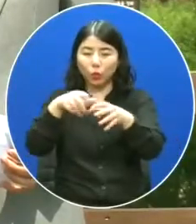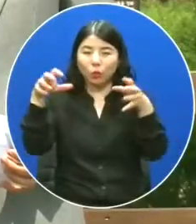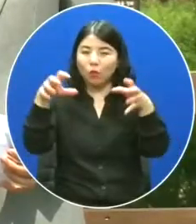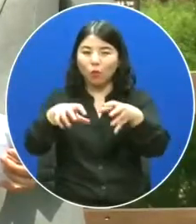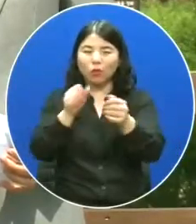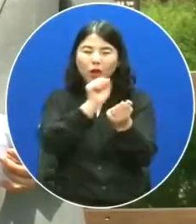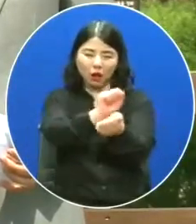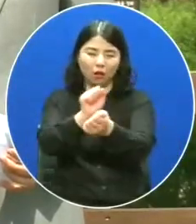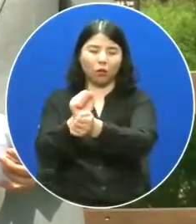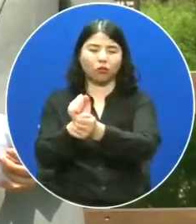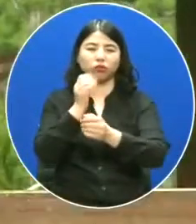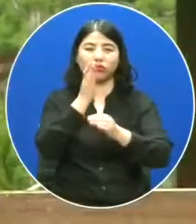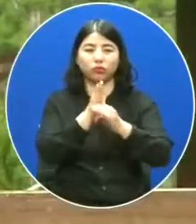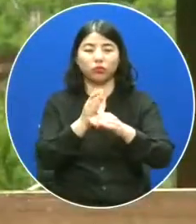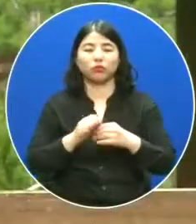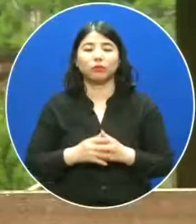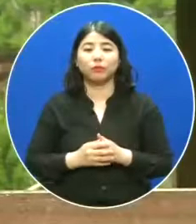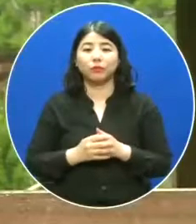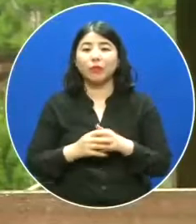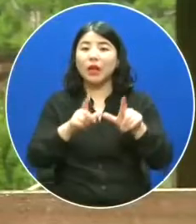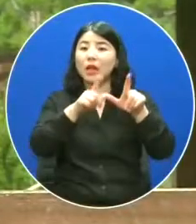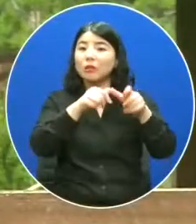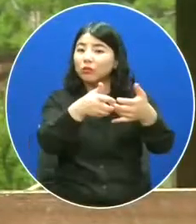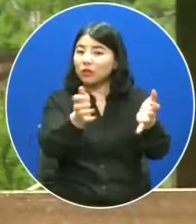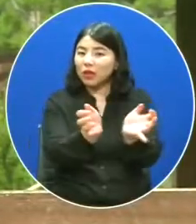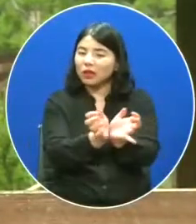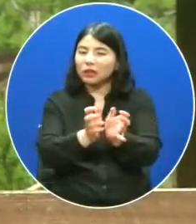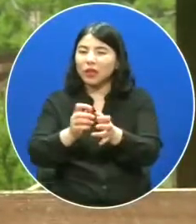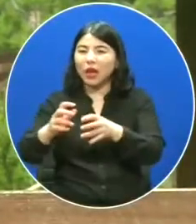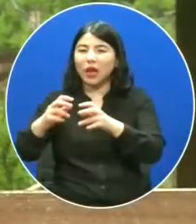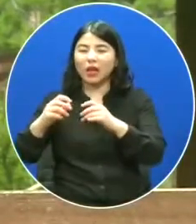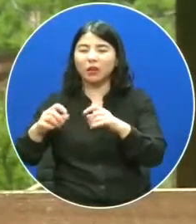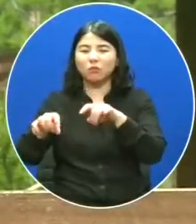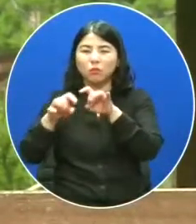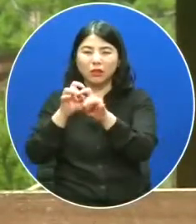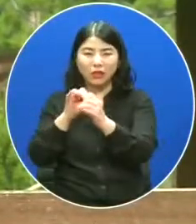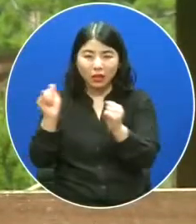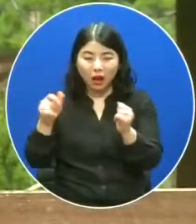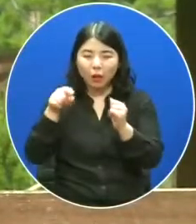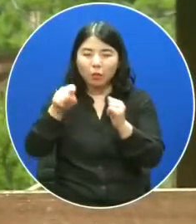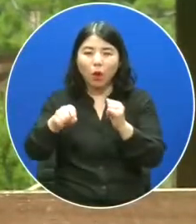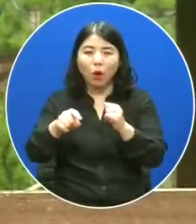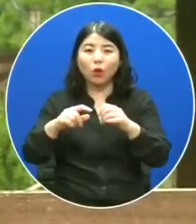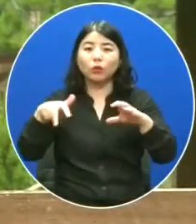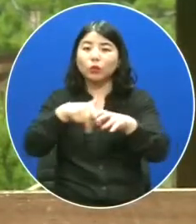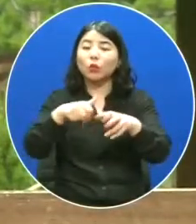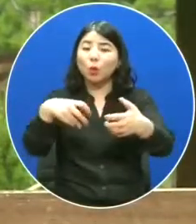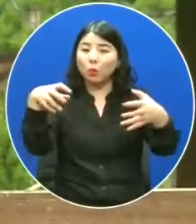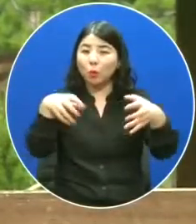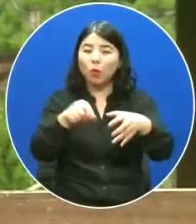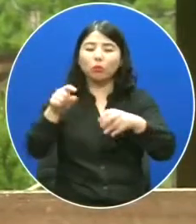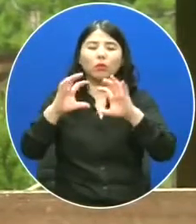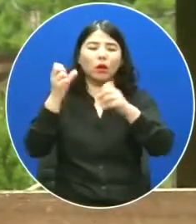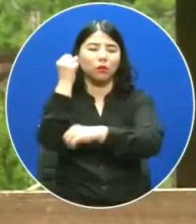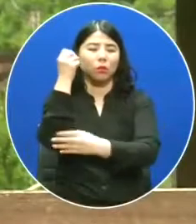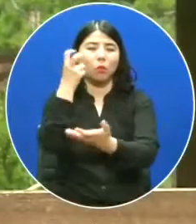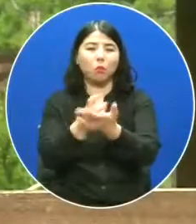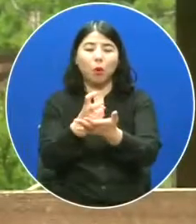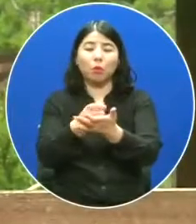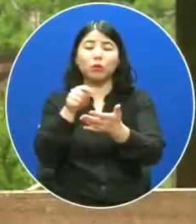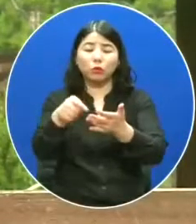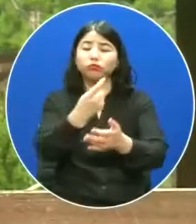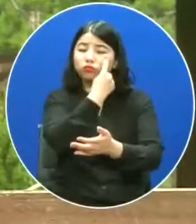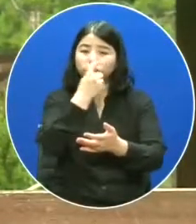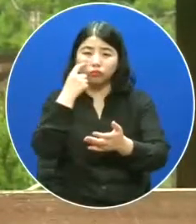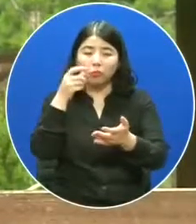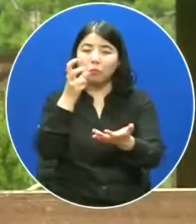멈추질 않고 있습니다. 일부 단체와 인사는 종교 모임은 헌법상 보장되는 종교의 자유이며 종교